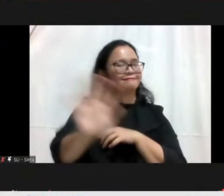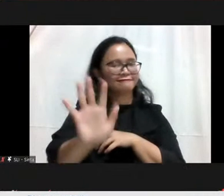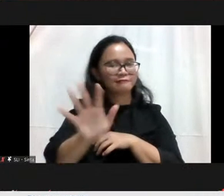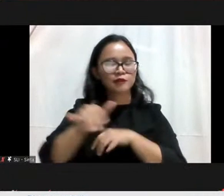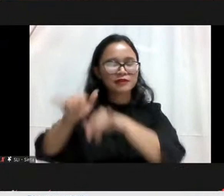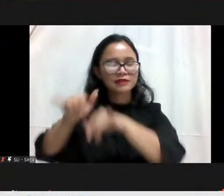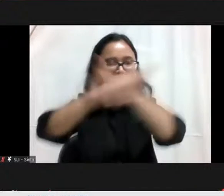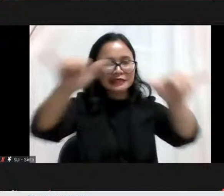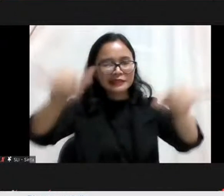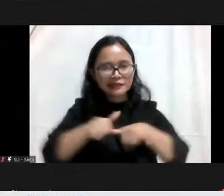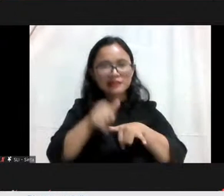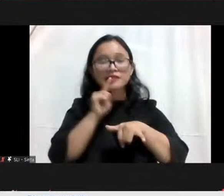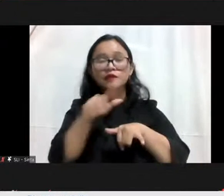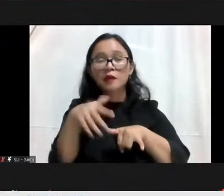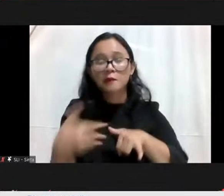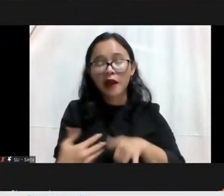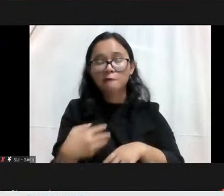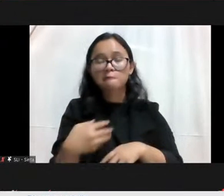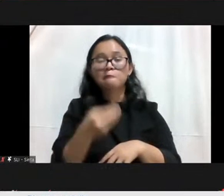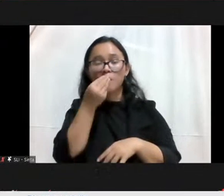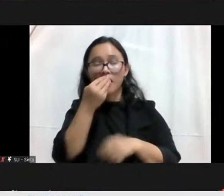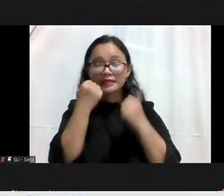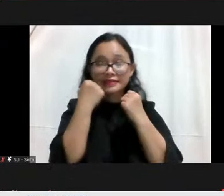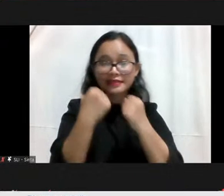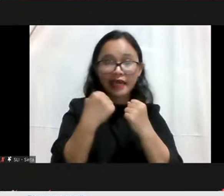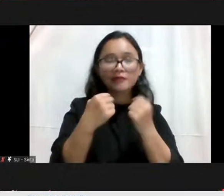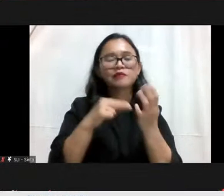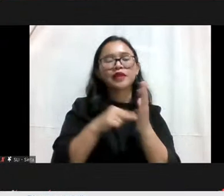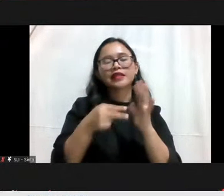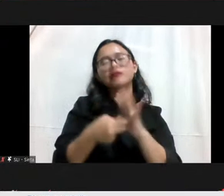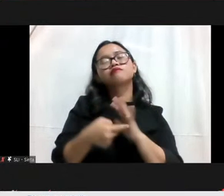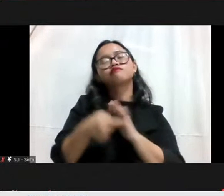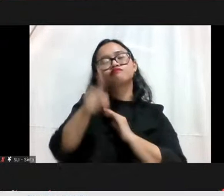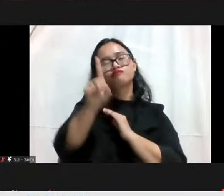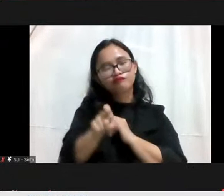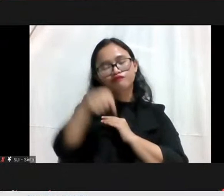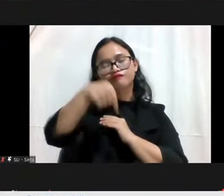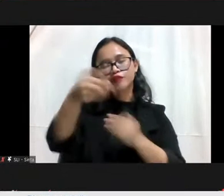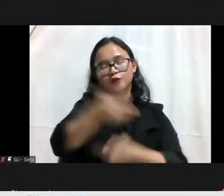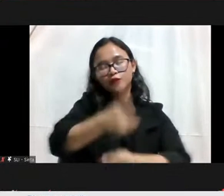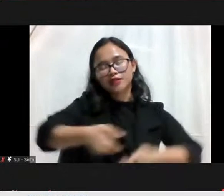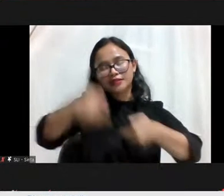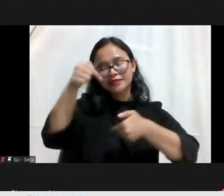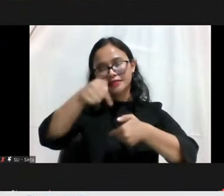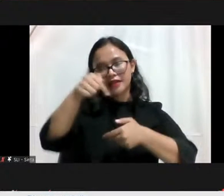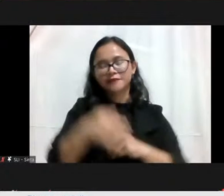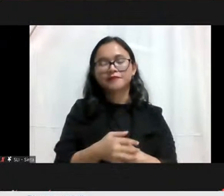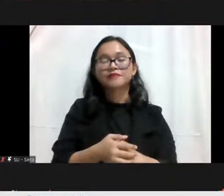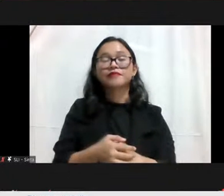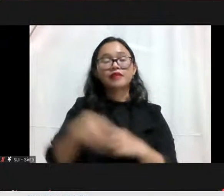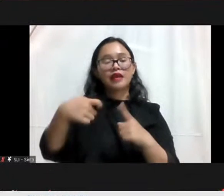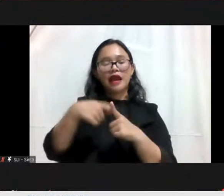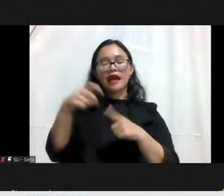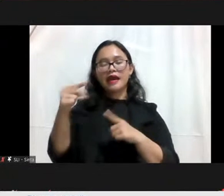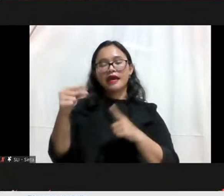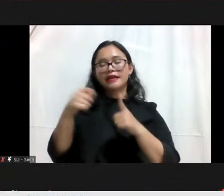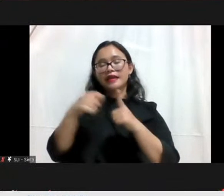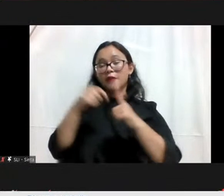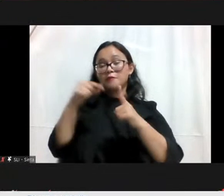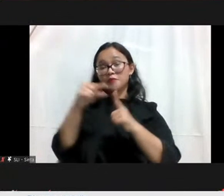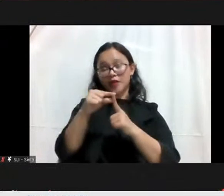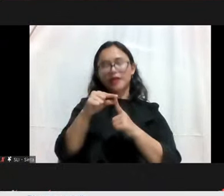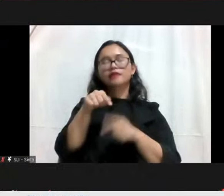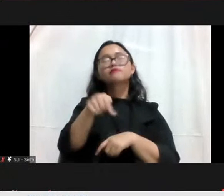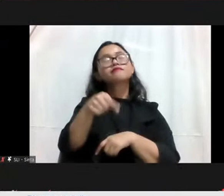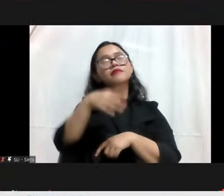sehat adalah pangan yang esensial Saya kira untuk bertahan hidup di tengah pandemi ini dan krkp melihat bahwa